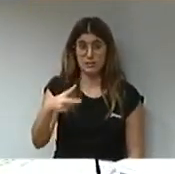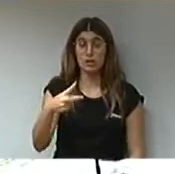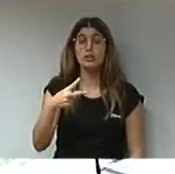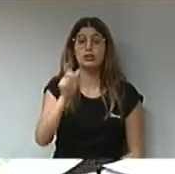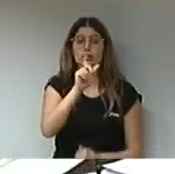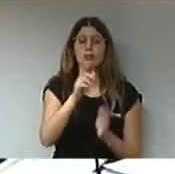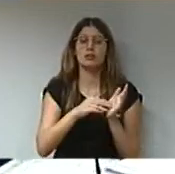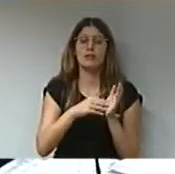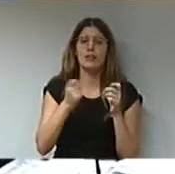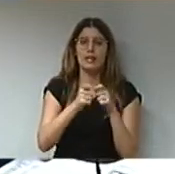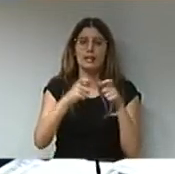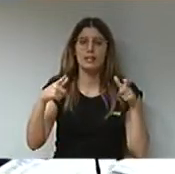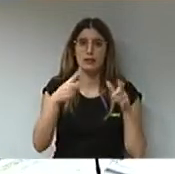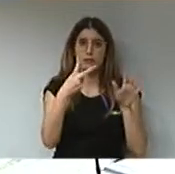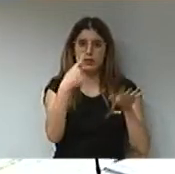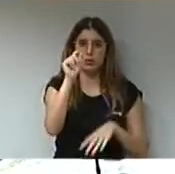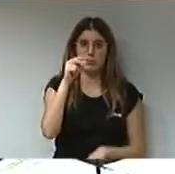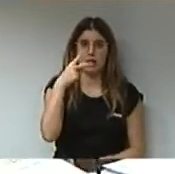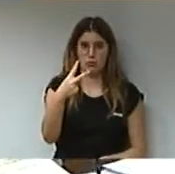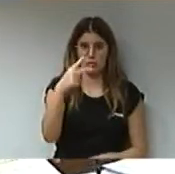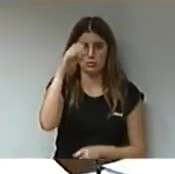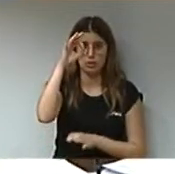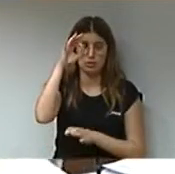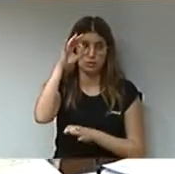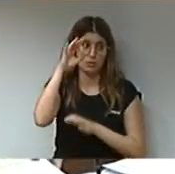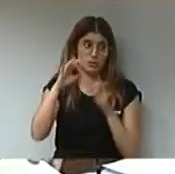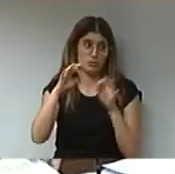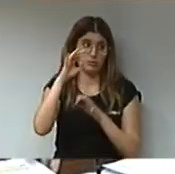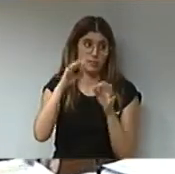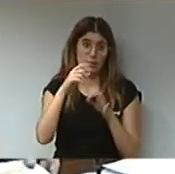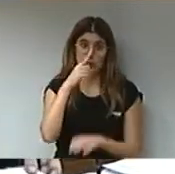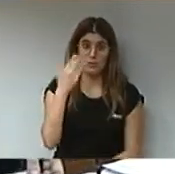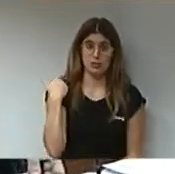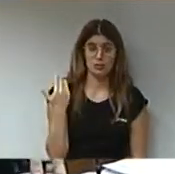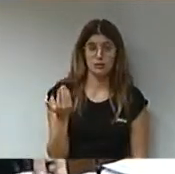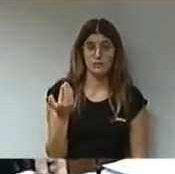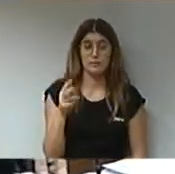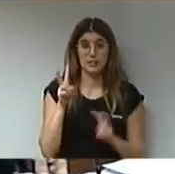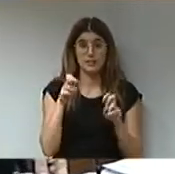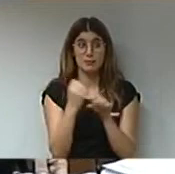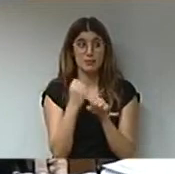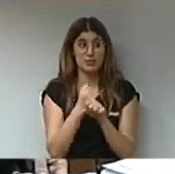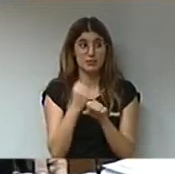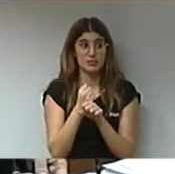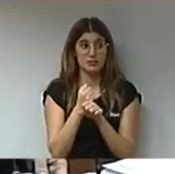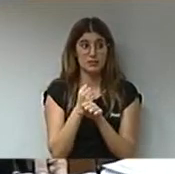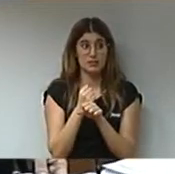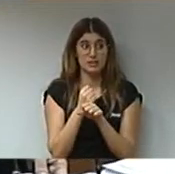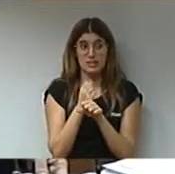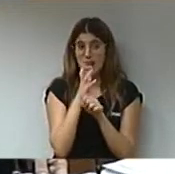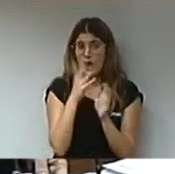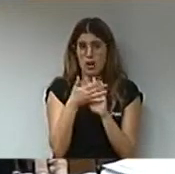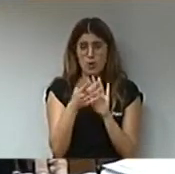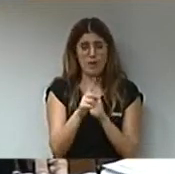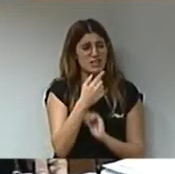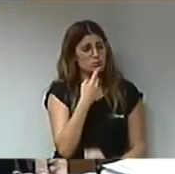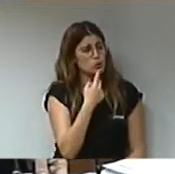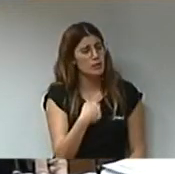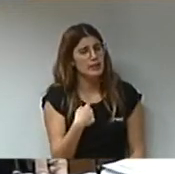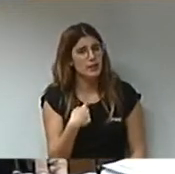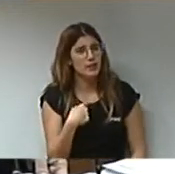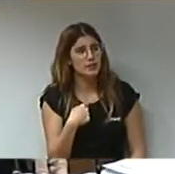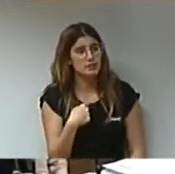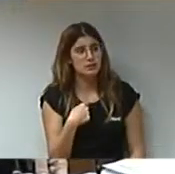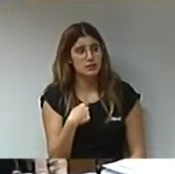un 7,2 respecte a l'any anterior. Respecte a l'ocupació, ja no parlem d'ocupació. Ara diu que vostè que en